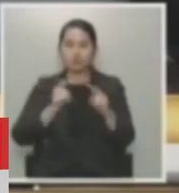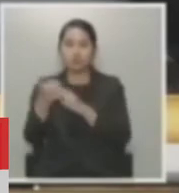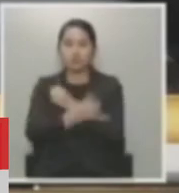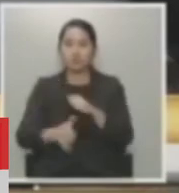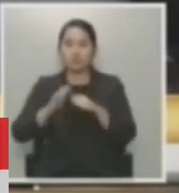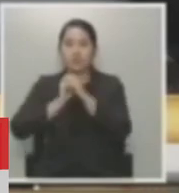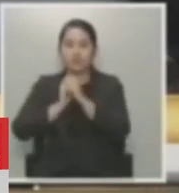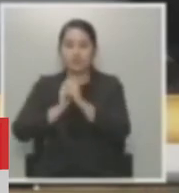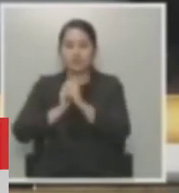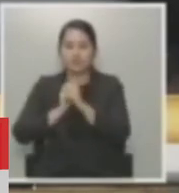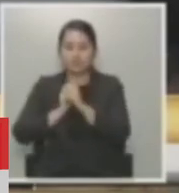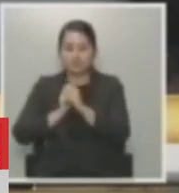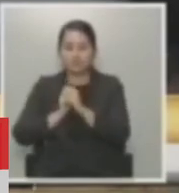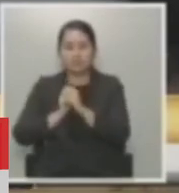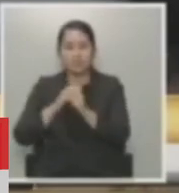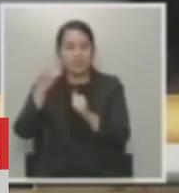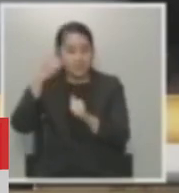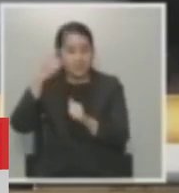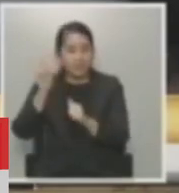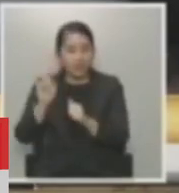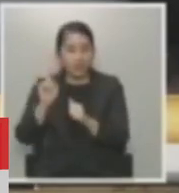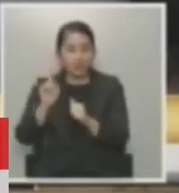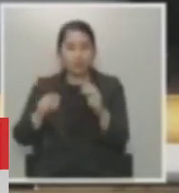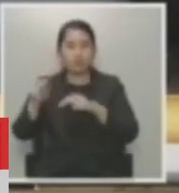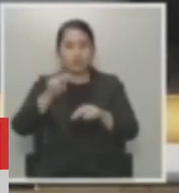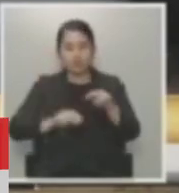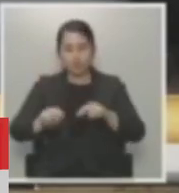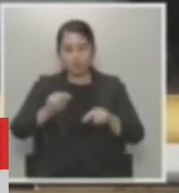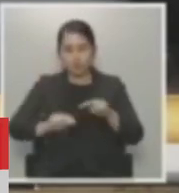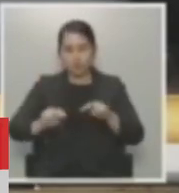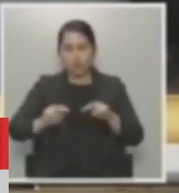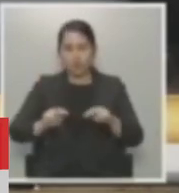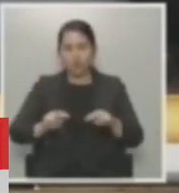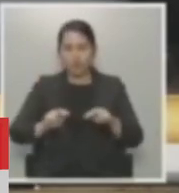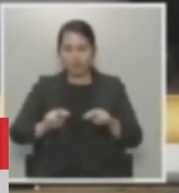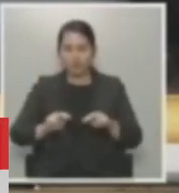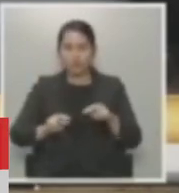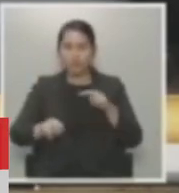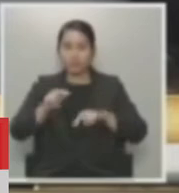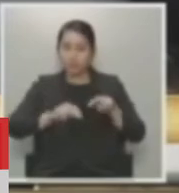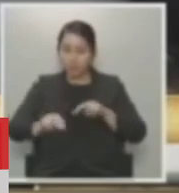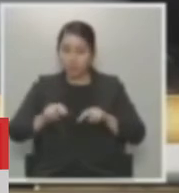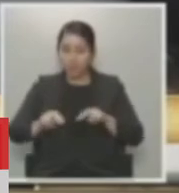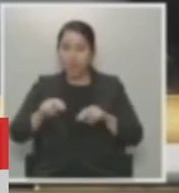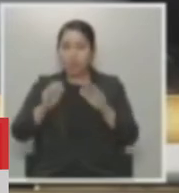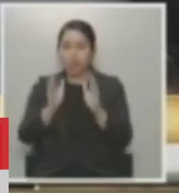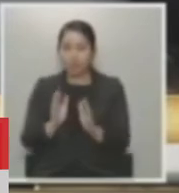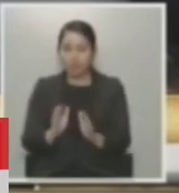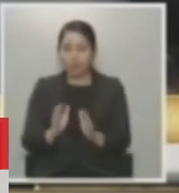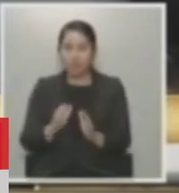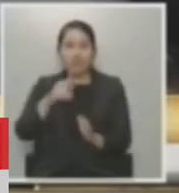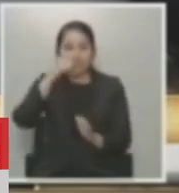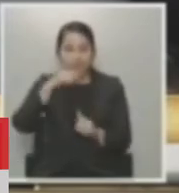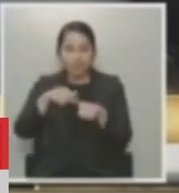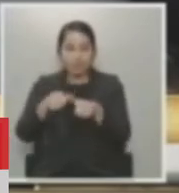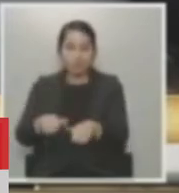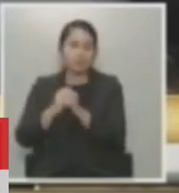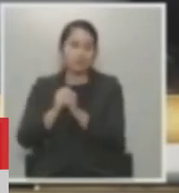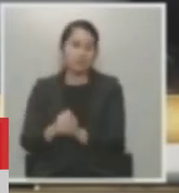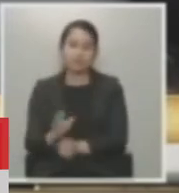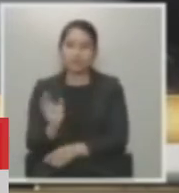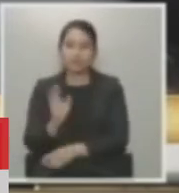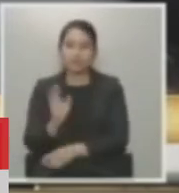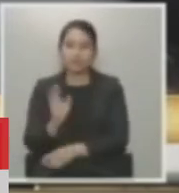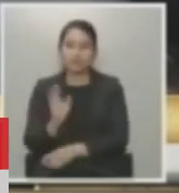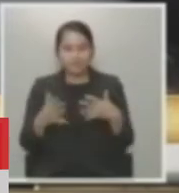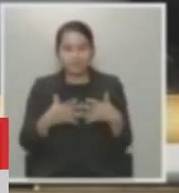ของรัฐบาลจะสามารถดูแลแล้วก็ให้ความใส่ใจกับคนไทยในประเทศจีนได้อย่างจริงจังแต่ดิฉันก็เอาใจช่วย